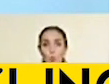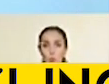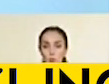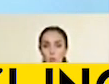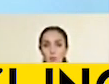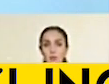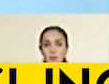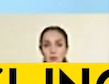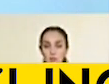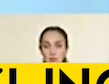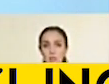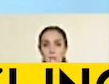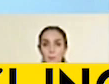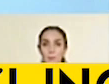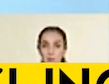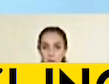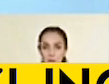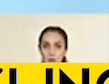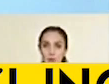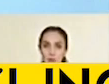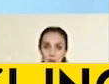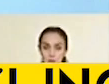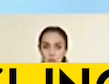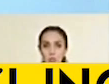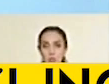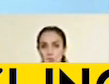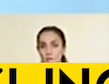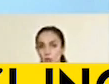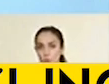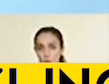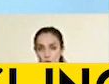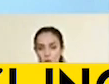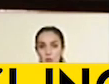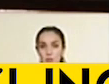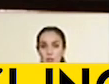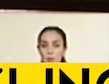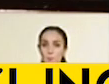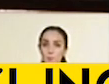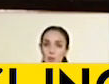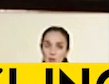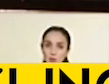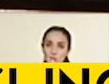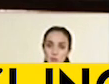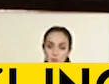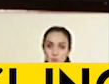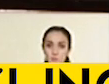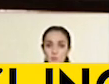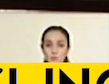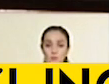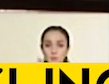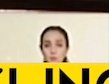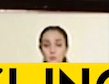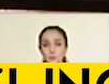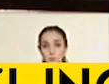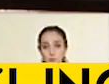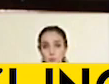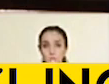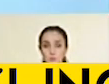nafaqat faqat mehnat jarayonlarida, ya'ni mehnatlardan foydalanishi, hattoki